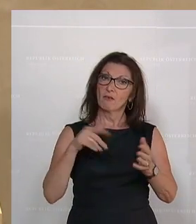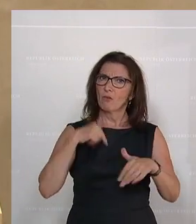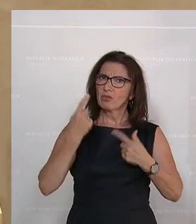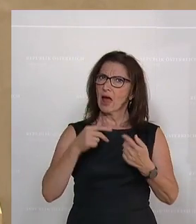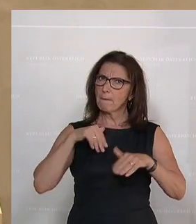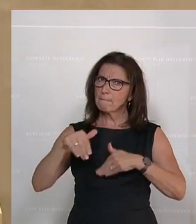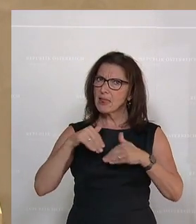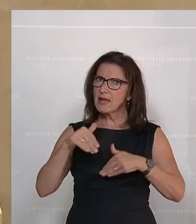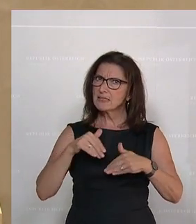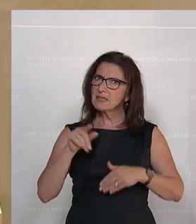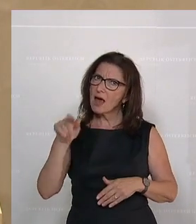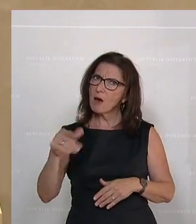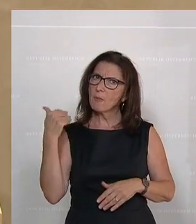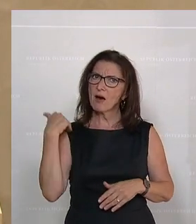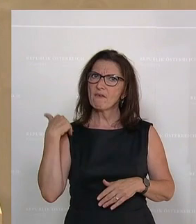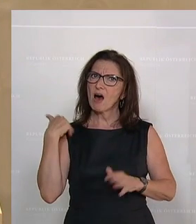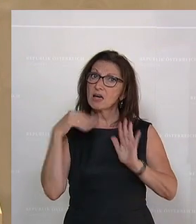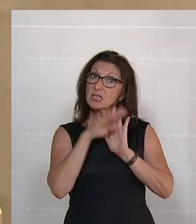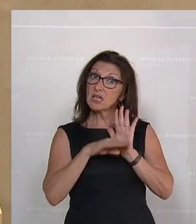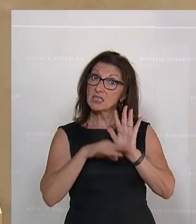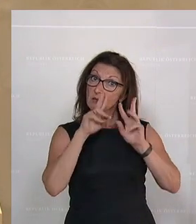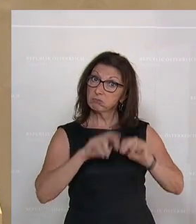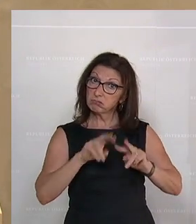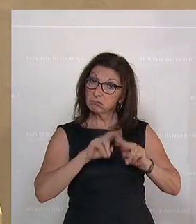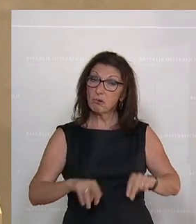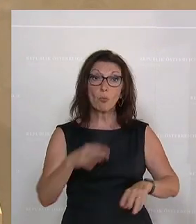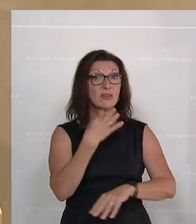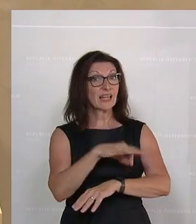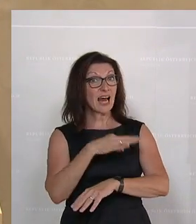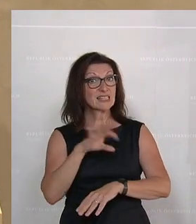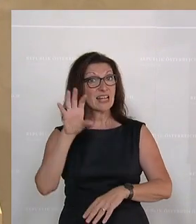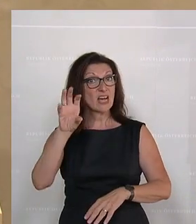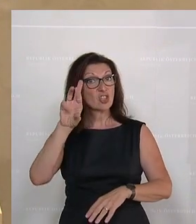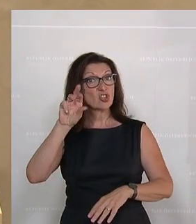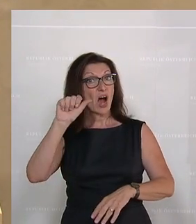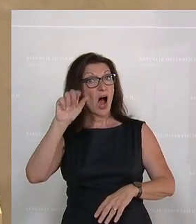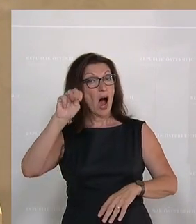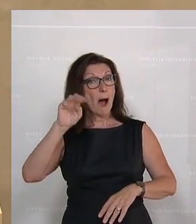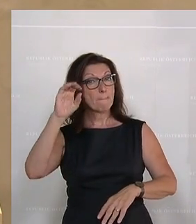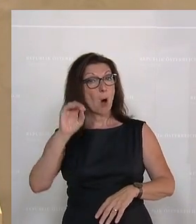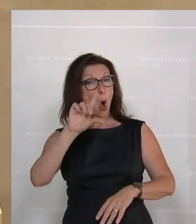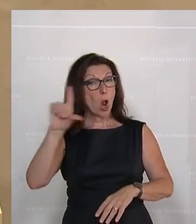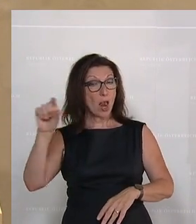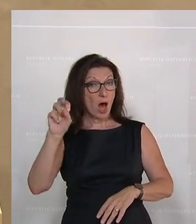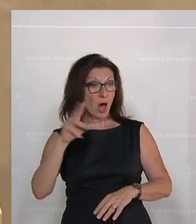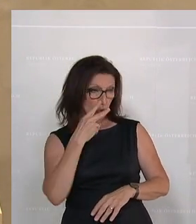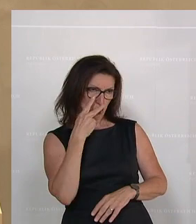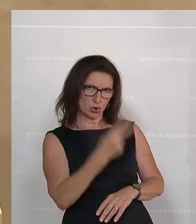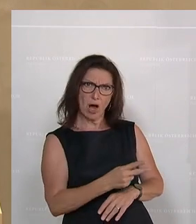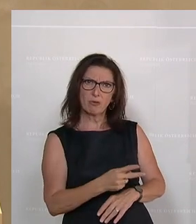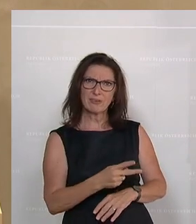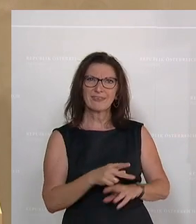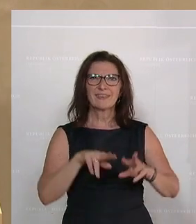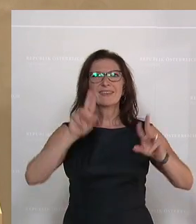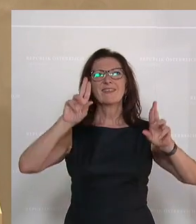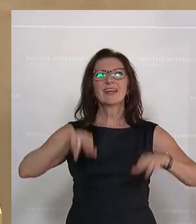rechtlich mit dem theologen und die kanzlei schraml hat sich das angeschaut und für die rechtliche abklärung hat man ungefähr